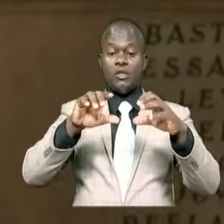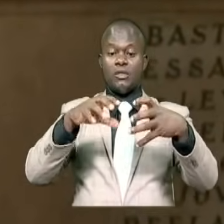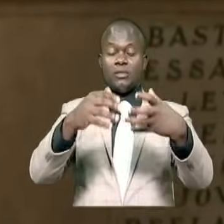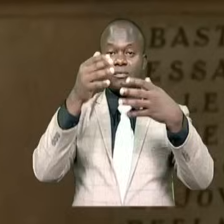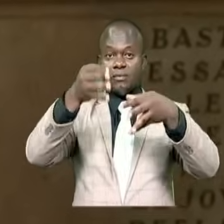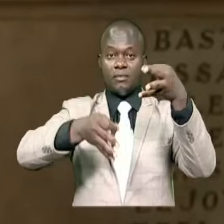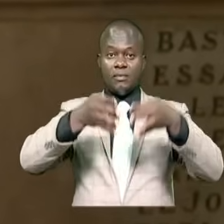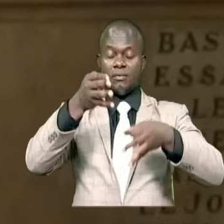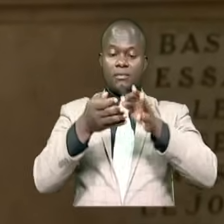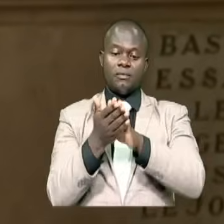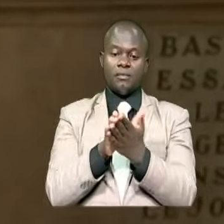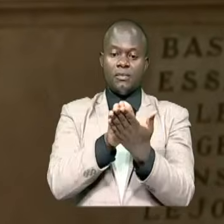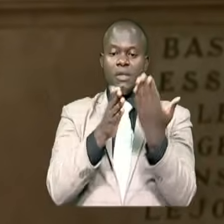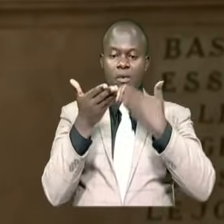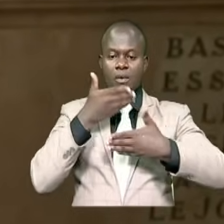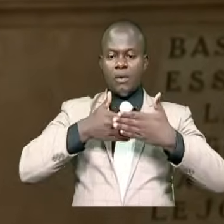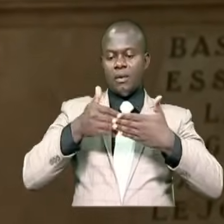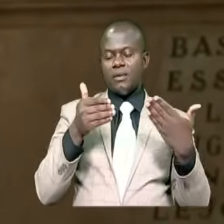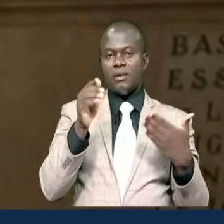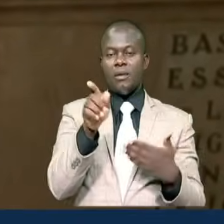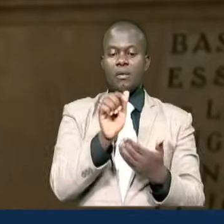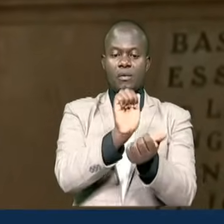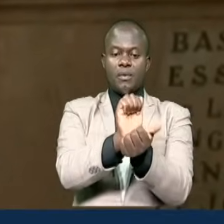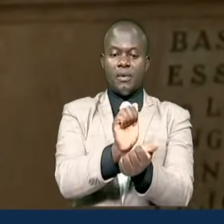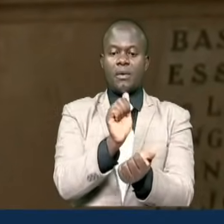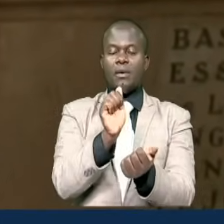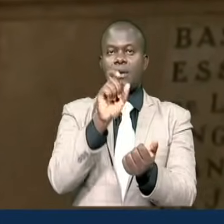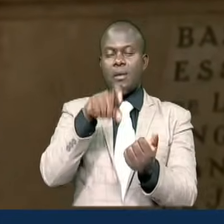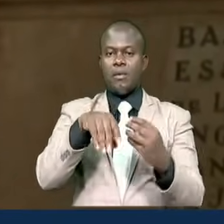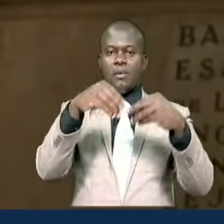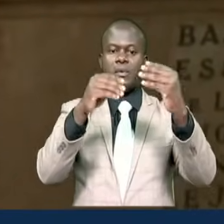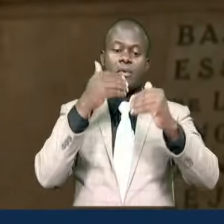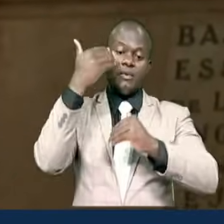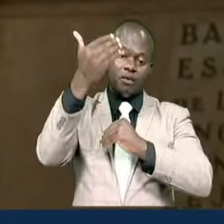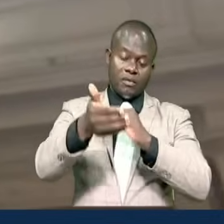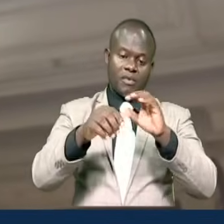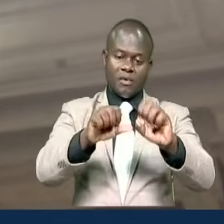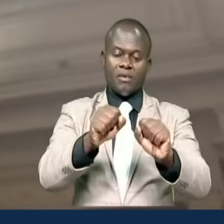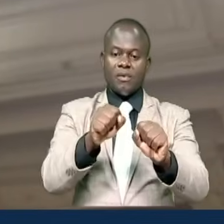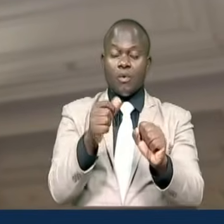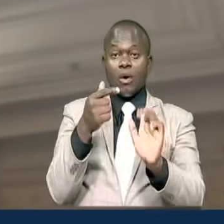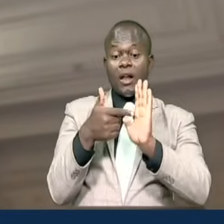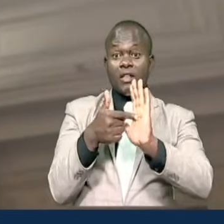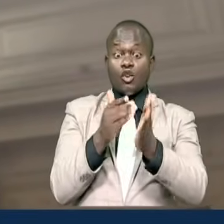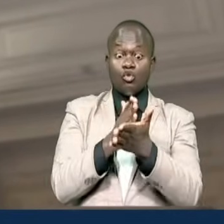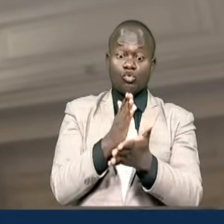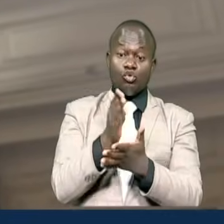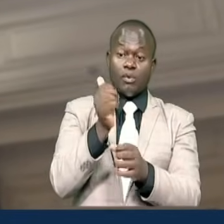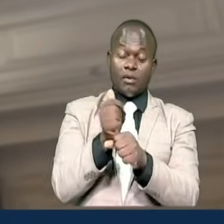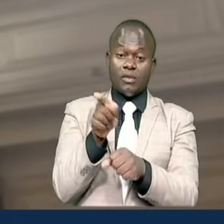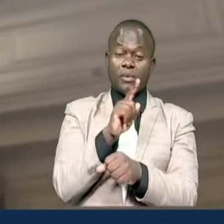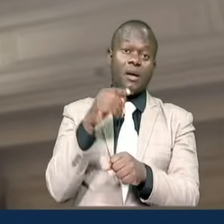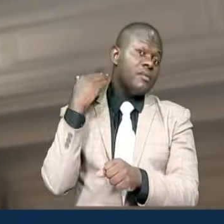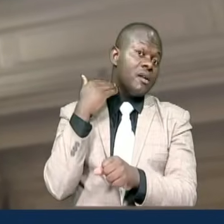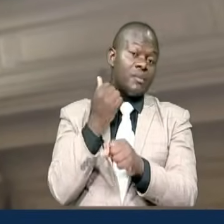cy'urubanza cyagenewe kuganira ku bihano abaregwa muri uru rubanza bagomba guhabwa nyuma yo guhamwa n'ibyaha bya jenoside ndetse n'ibyaha byo